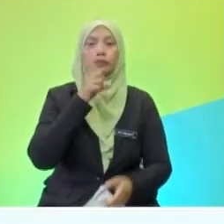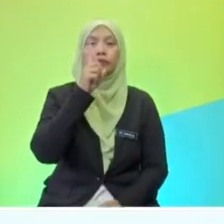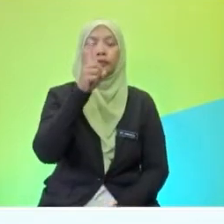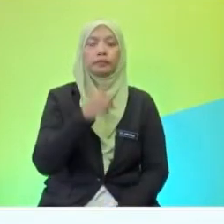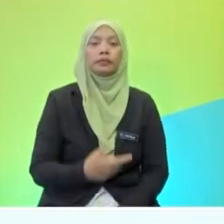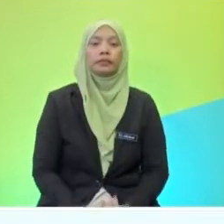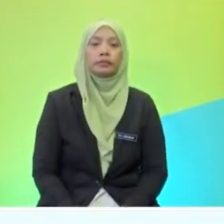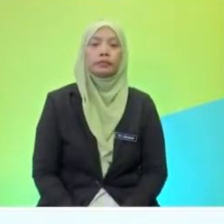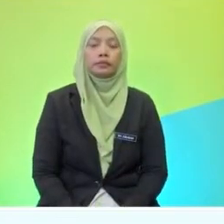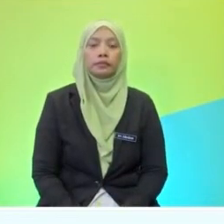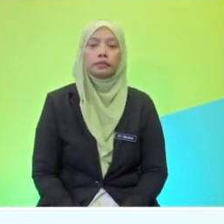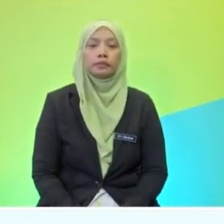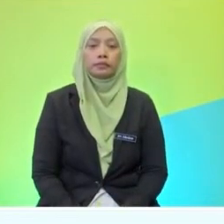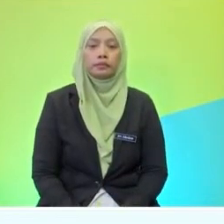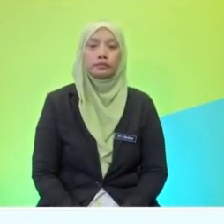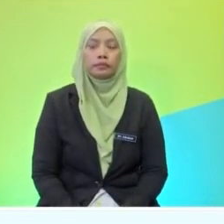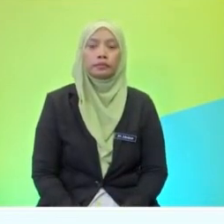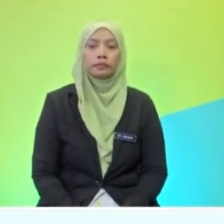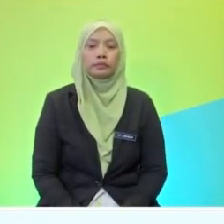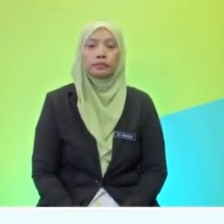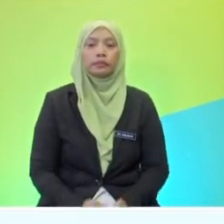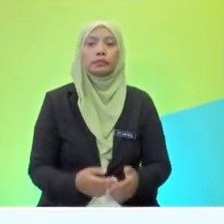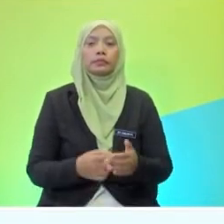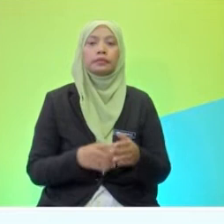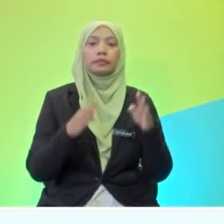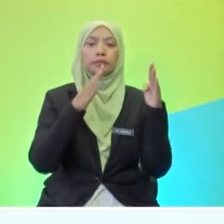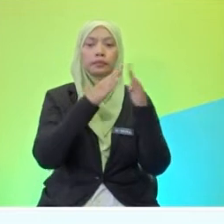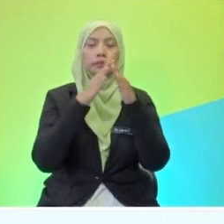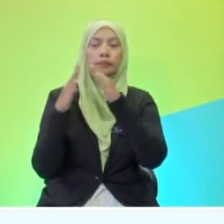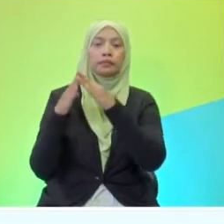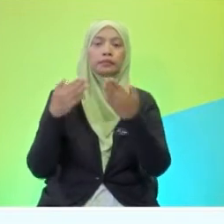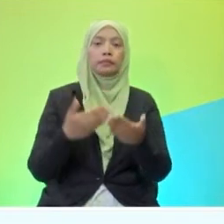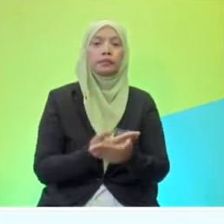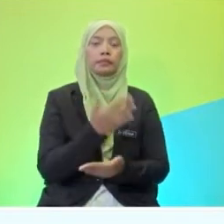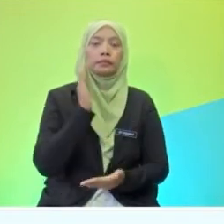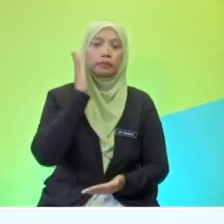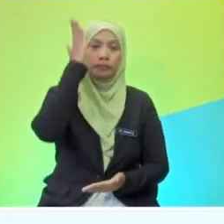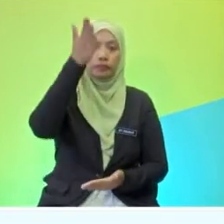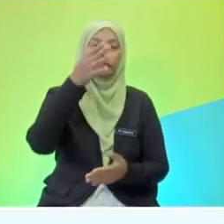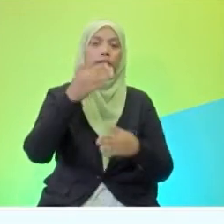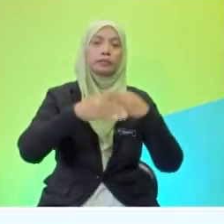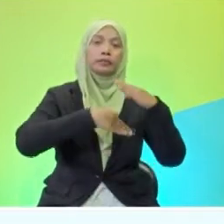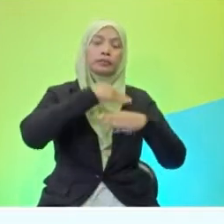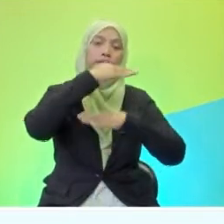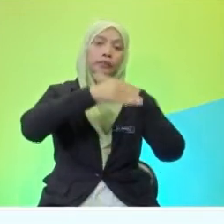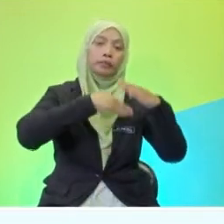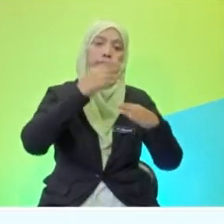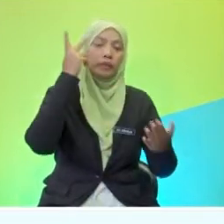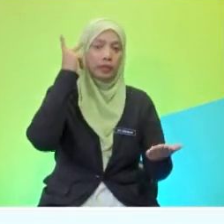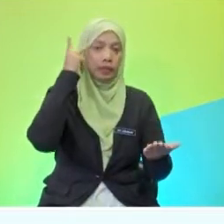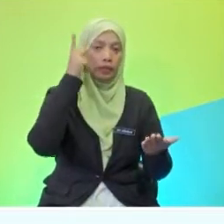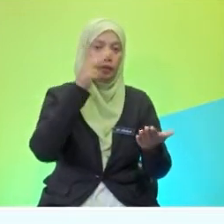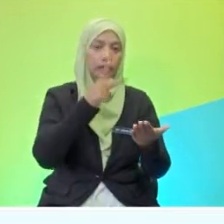sebuah cadangan kawasan Banda baru yang akan dibina ada sebuah bandana kenal pasti ke negeri sisa penjahit